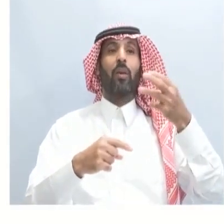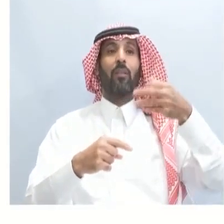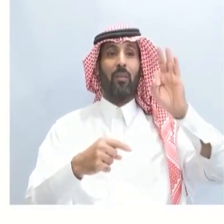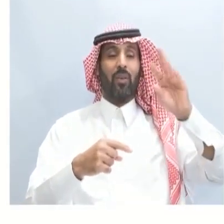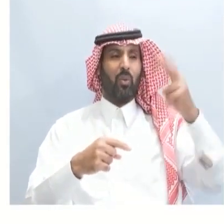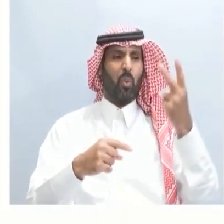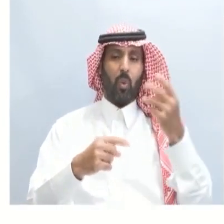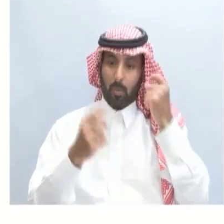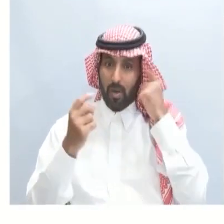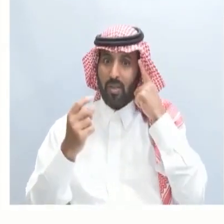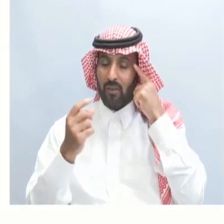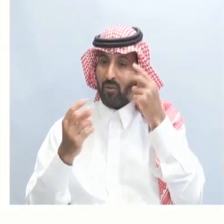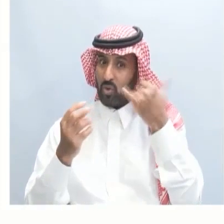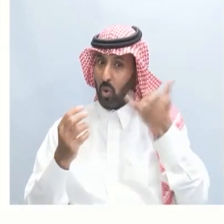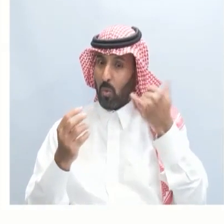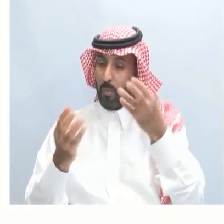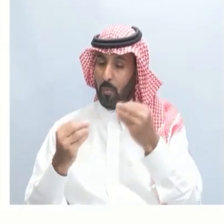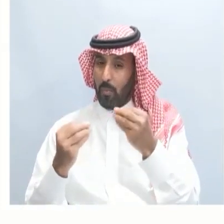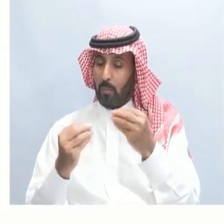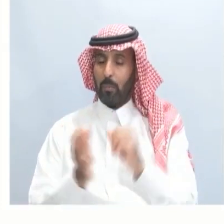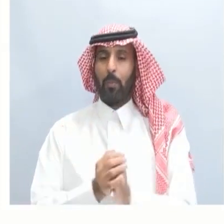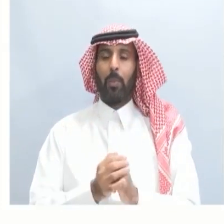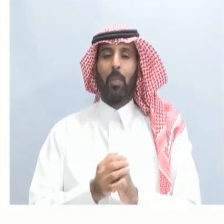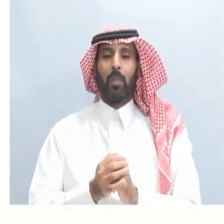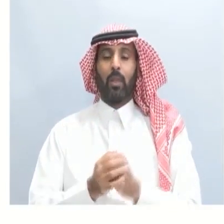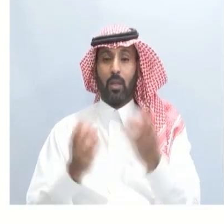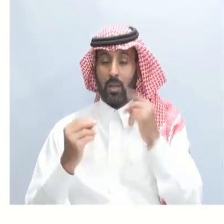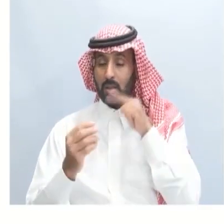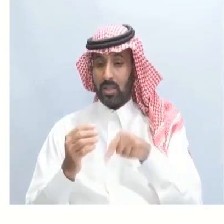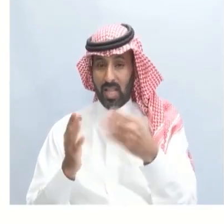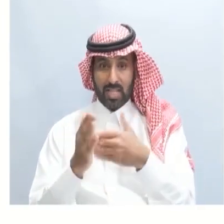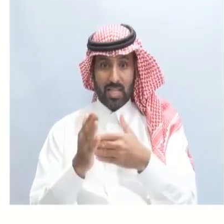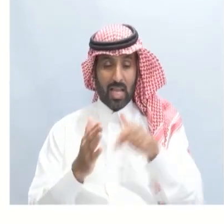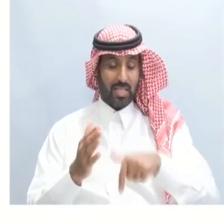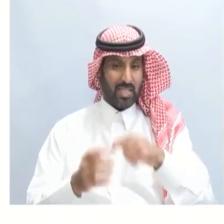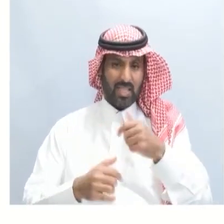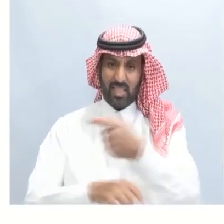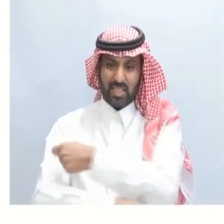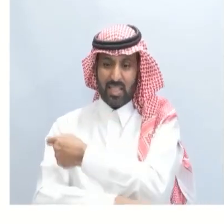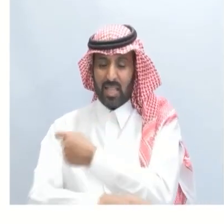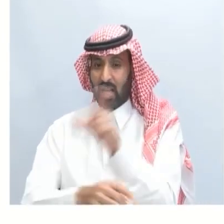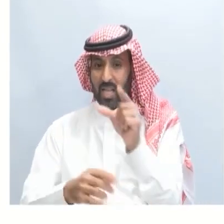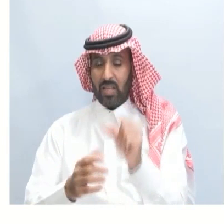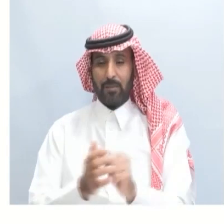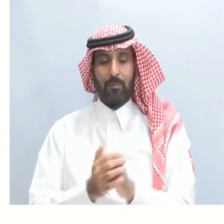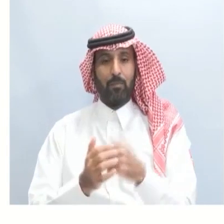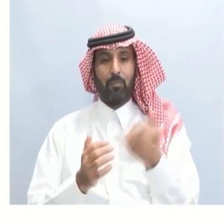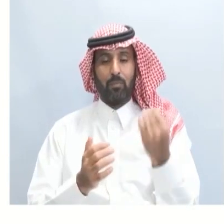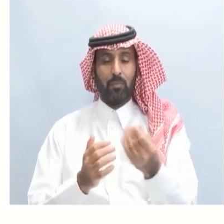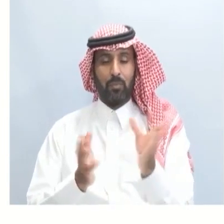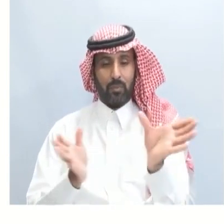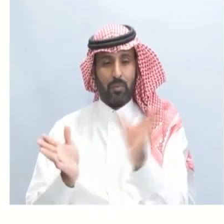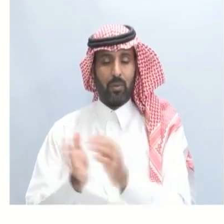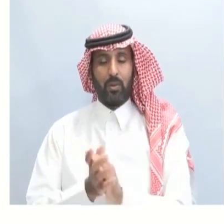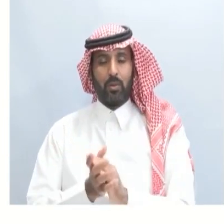نستنتج اشياء مهمه صح ولا لا سنتعرف في نهايه هذه التجربه على خلاصه جدا جميله اذا هذا